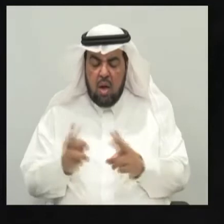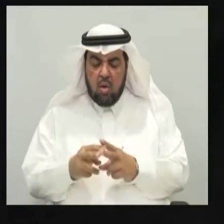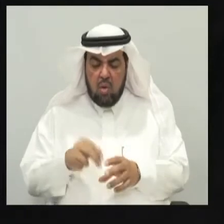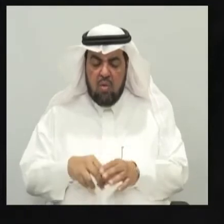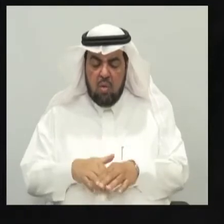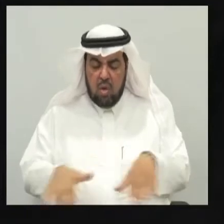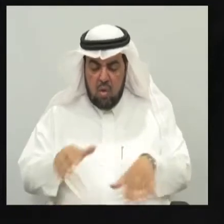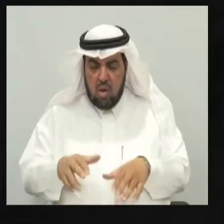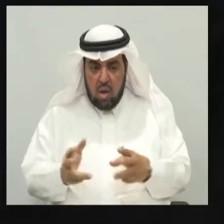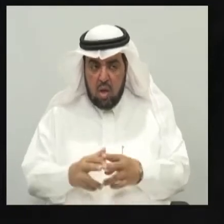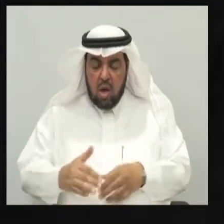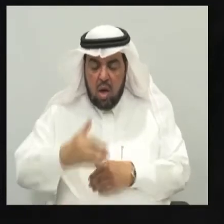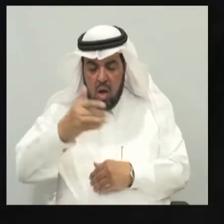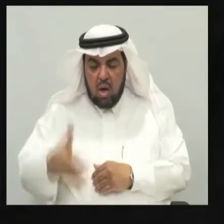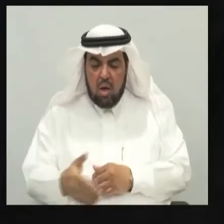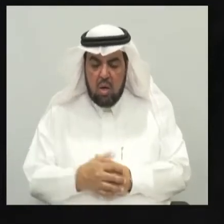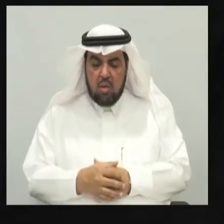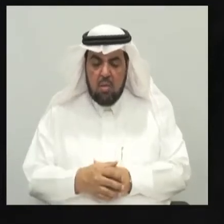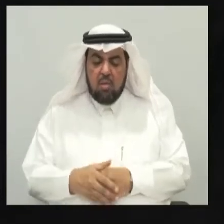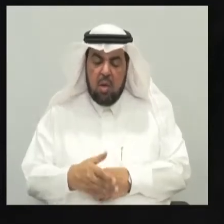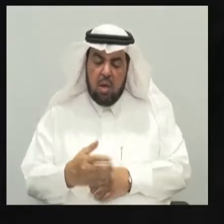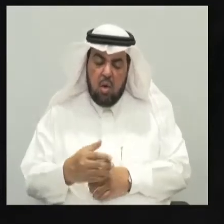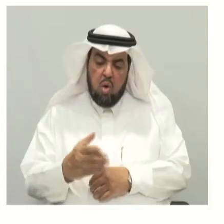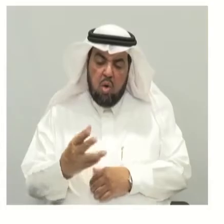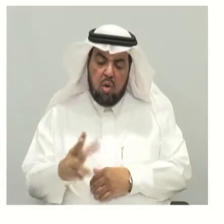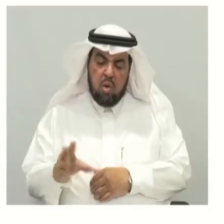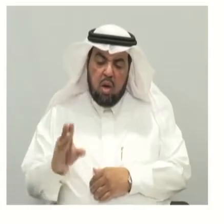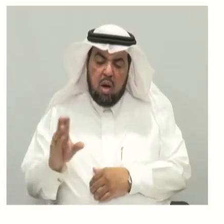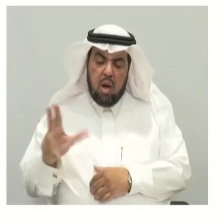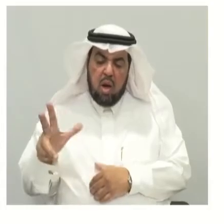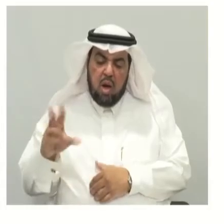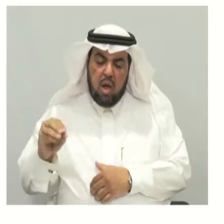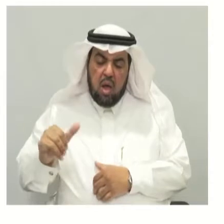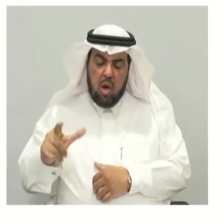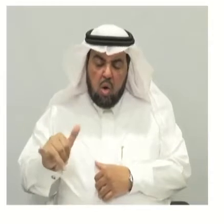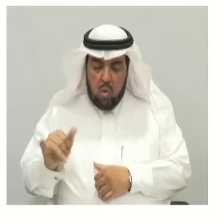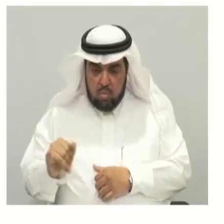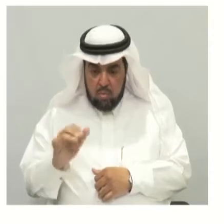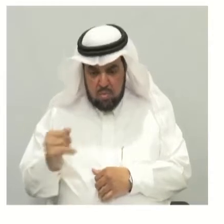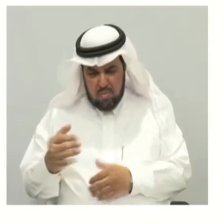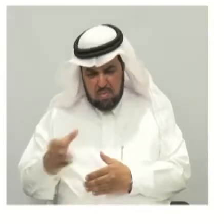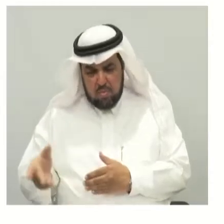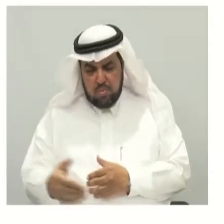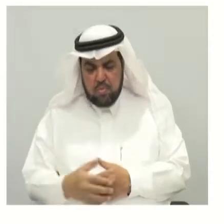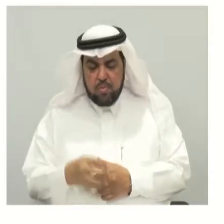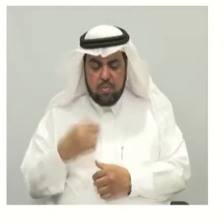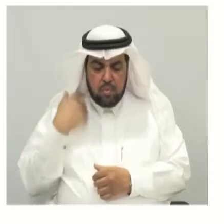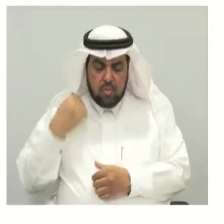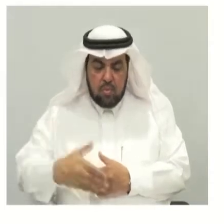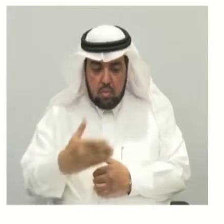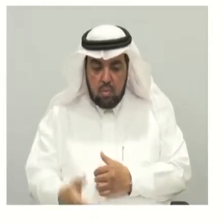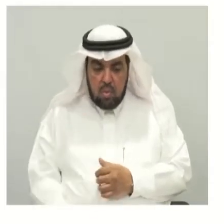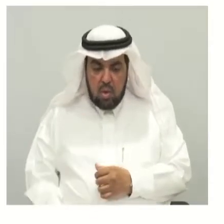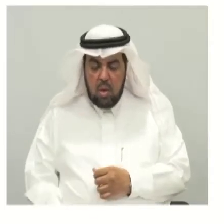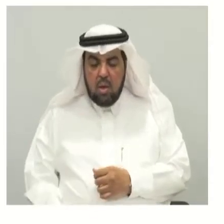مستوى الطاقة الخارجي ما عدا عنصر الهيليوم اللي هو في الدورة الأولى. طيب، ثم بعد ذلك